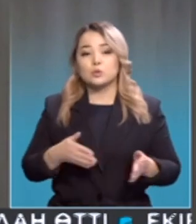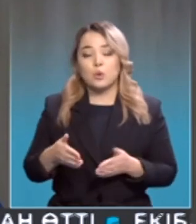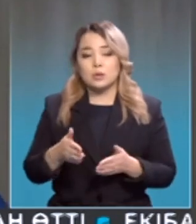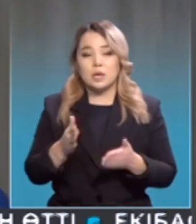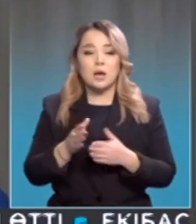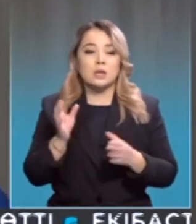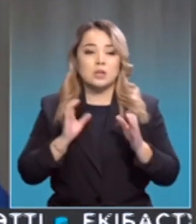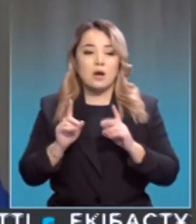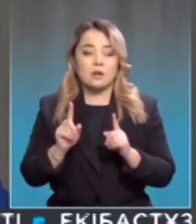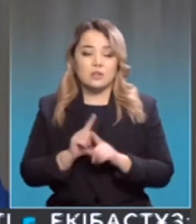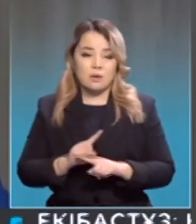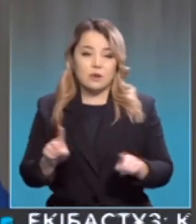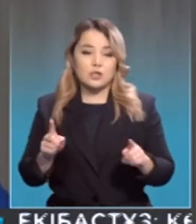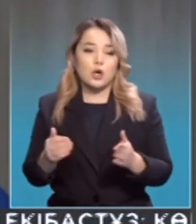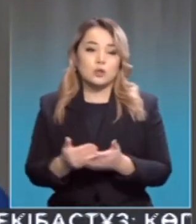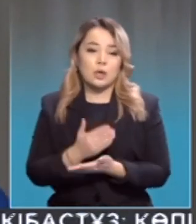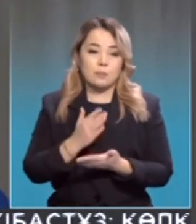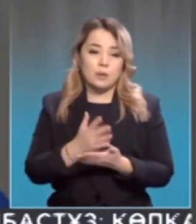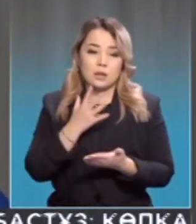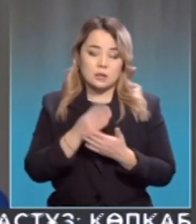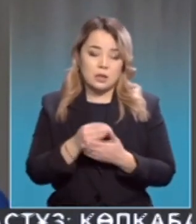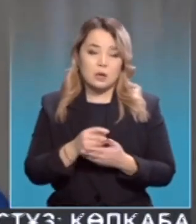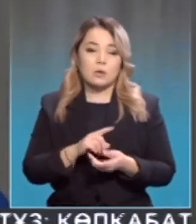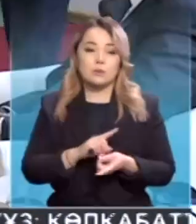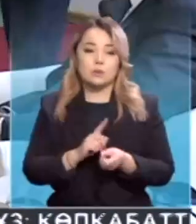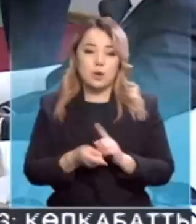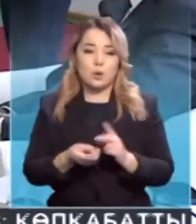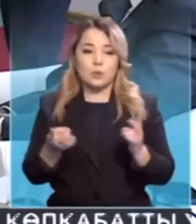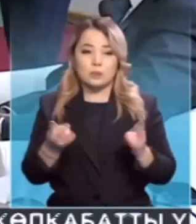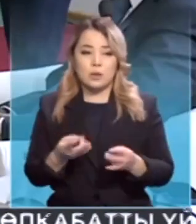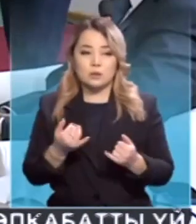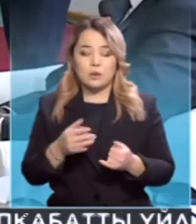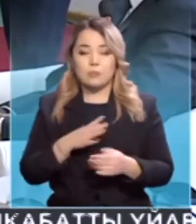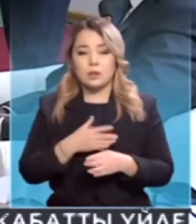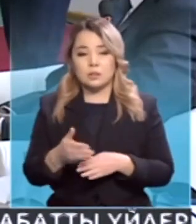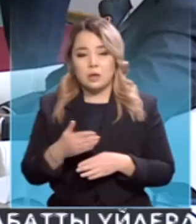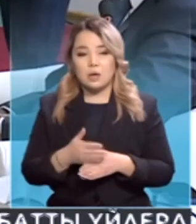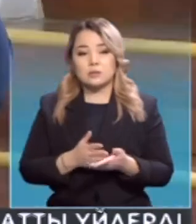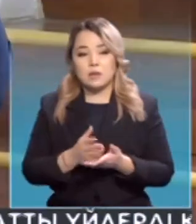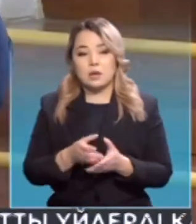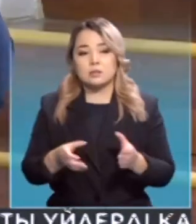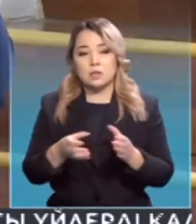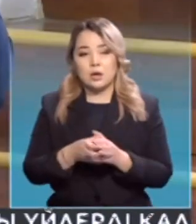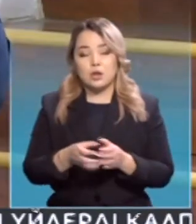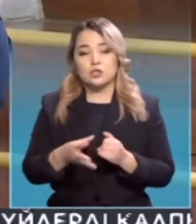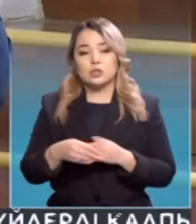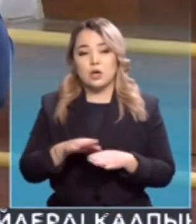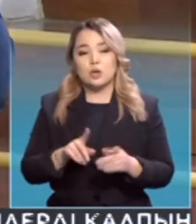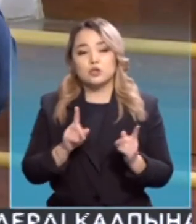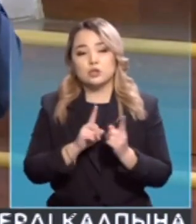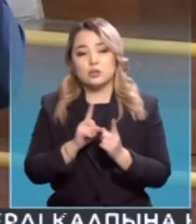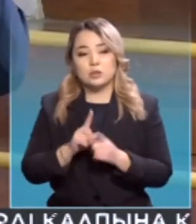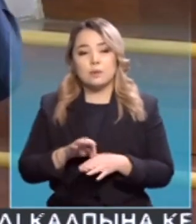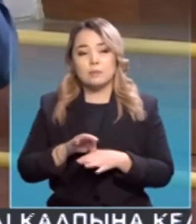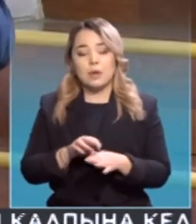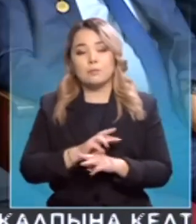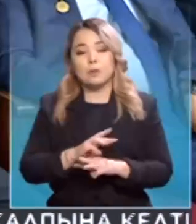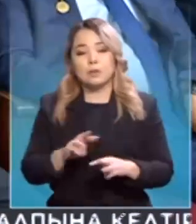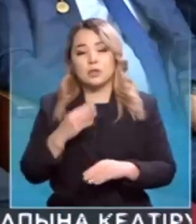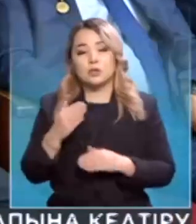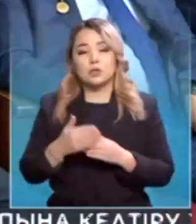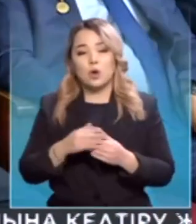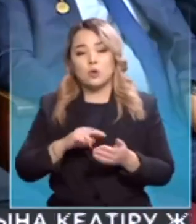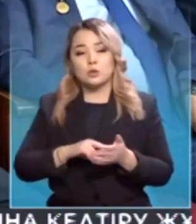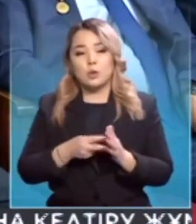университет инновациялық дамудың драйверіне айналуы тиіс. Мұнан соң Саясат Нұрбек жергілікті тұрғындармен кездесіп, министрліктің алдағы